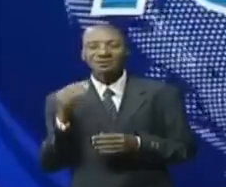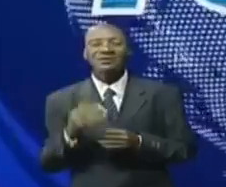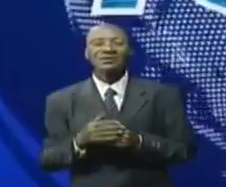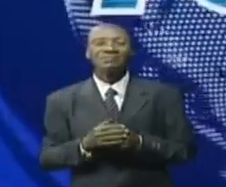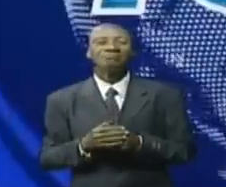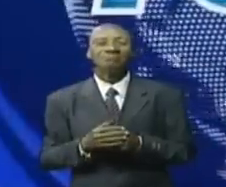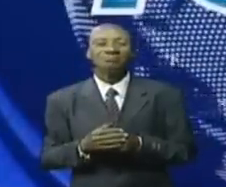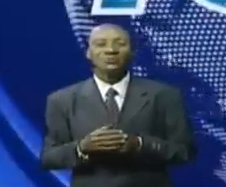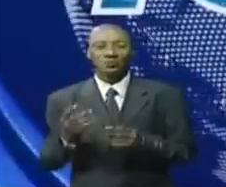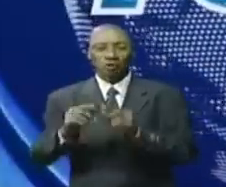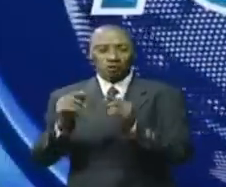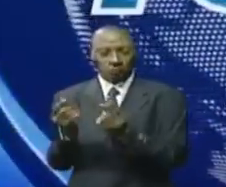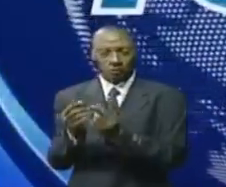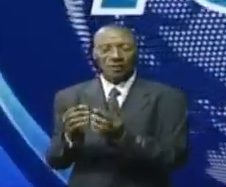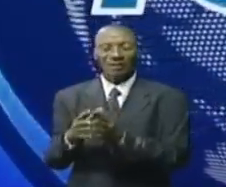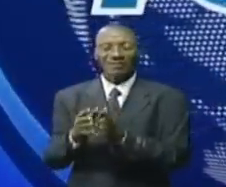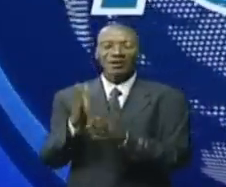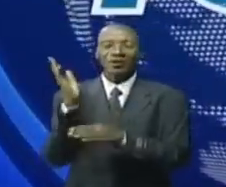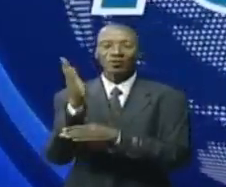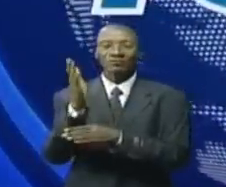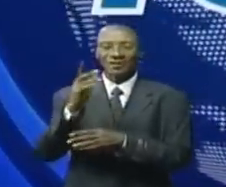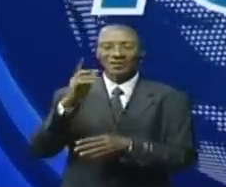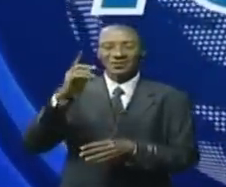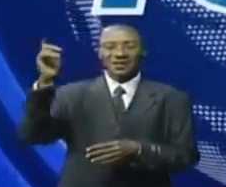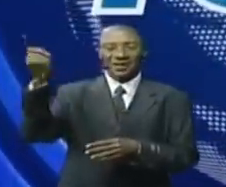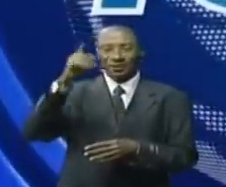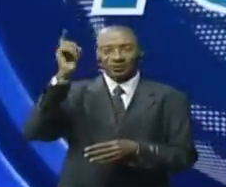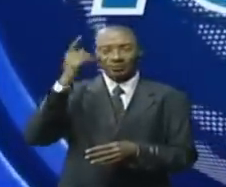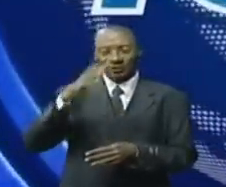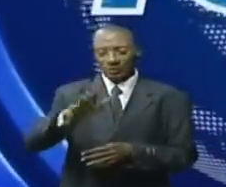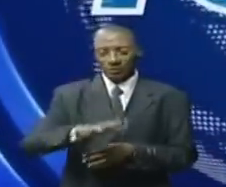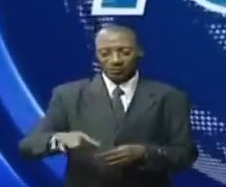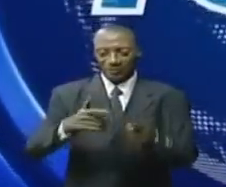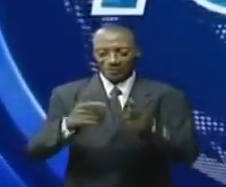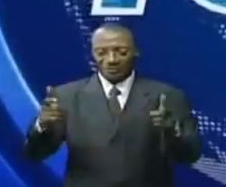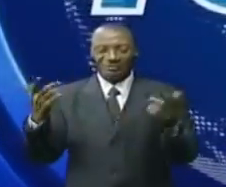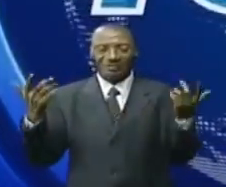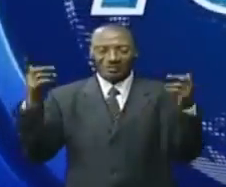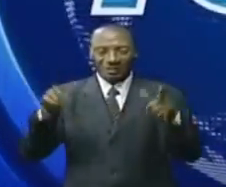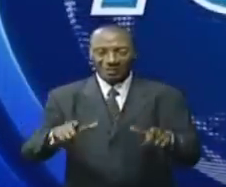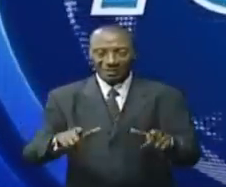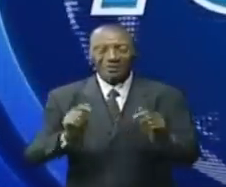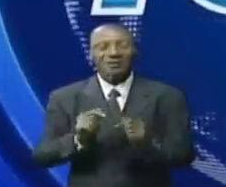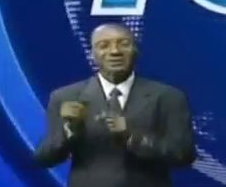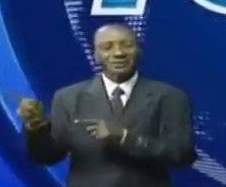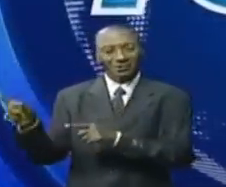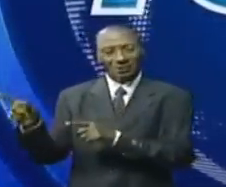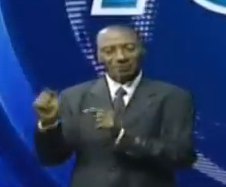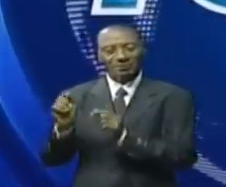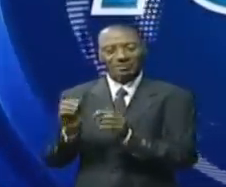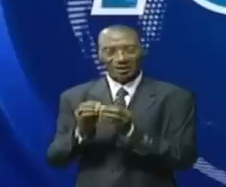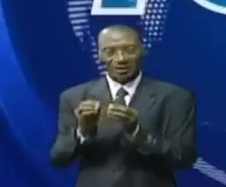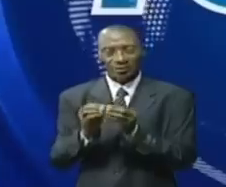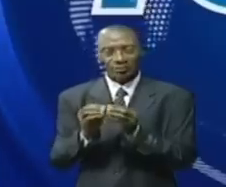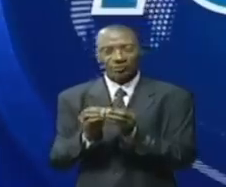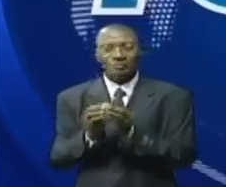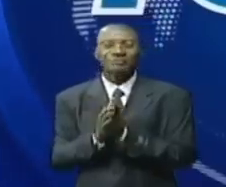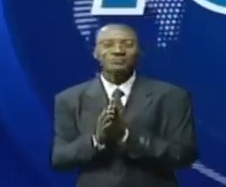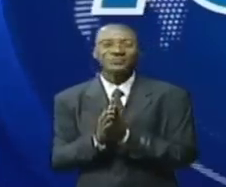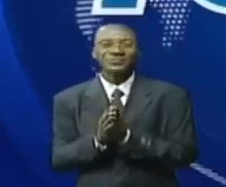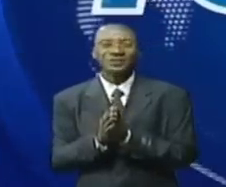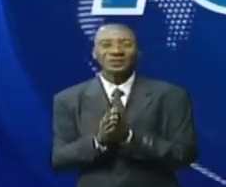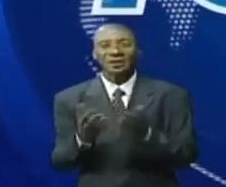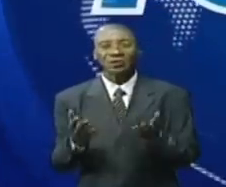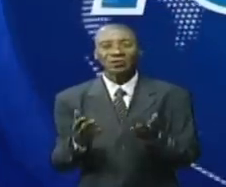internationale sur la région de Grand Lac se sont réunis pour trouver des voies et moyens pouvant restaurer la paix dans cette sous-région